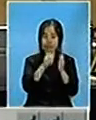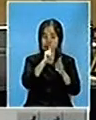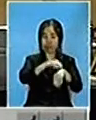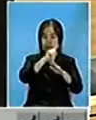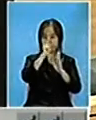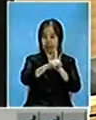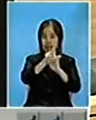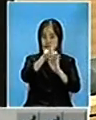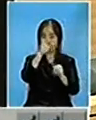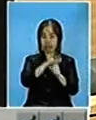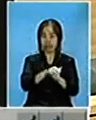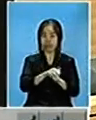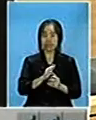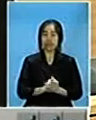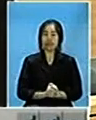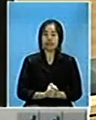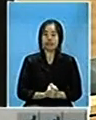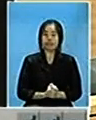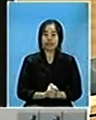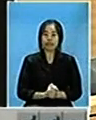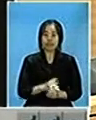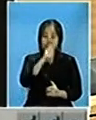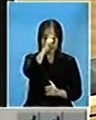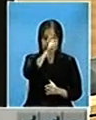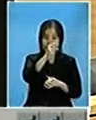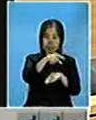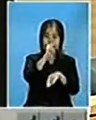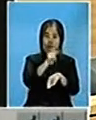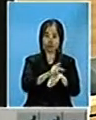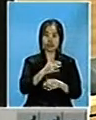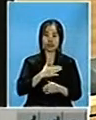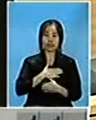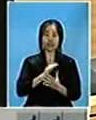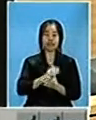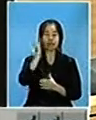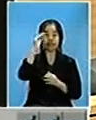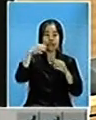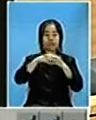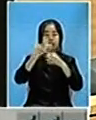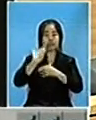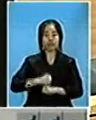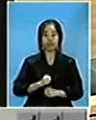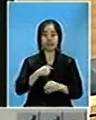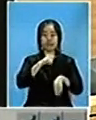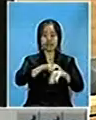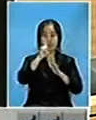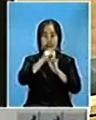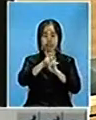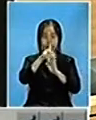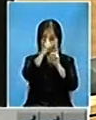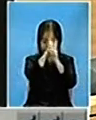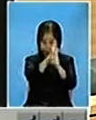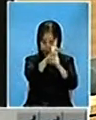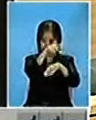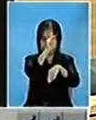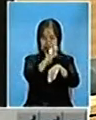ครับ ครับด้วยความเคารพท่านประธานผมวิชระไปทอนบัญชีรายชื่อประชาธิปัตย์3นาทีตามที่ท่านประธาน